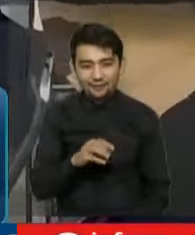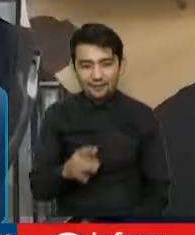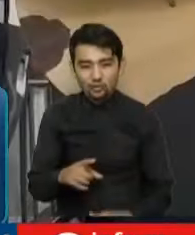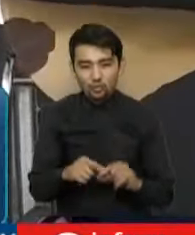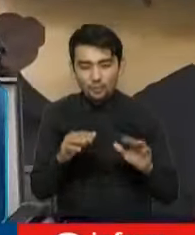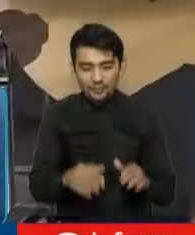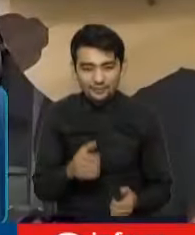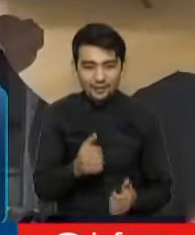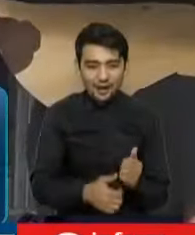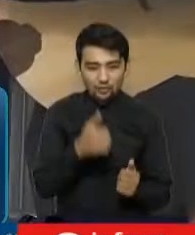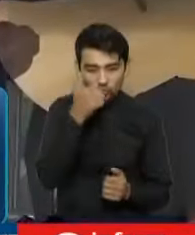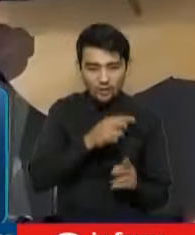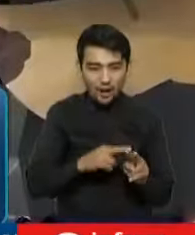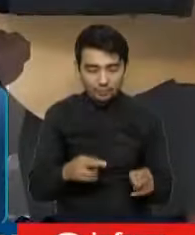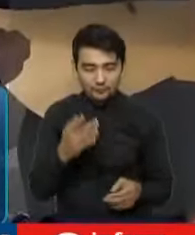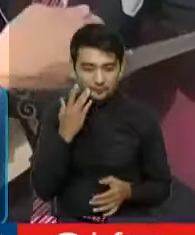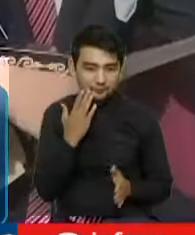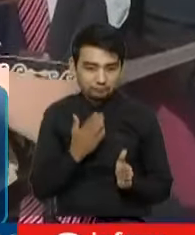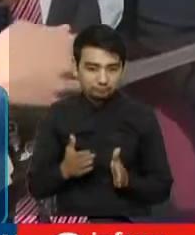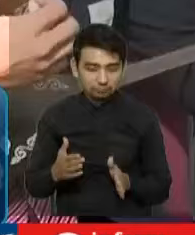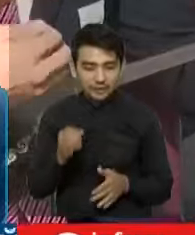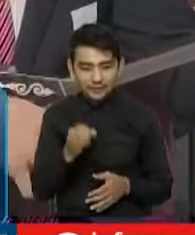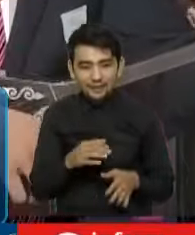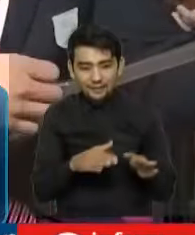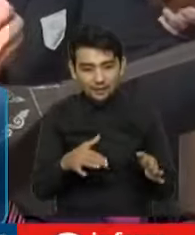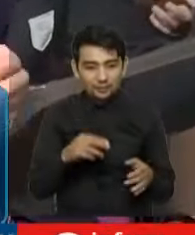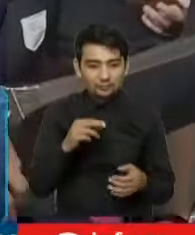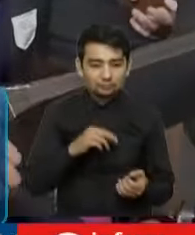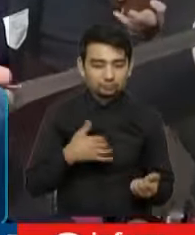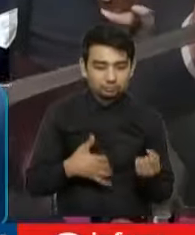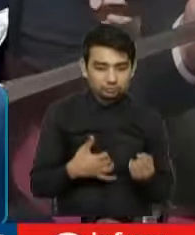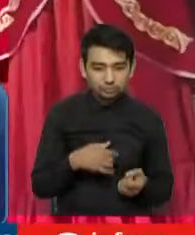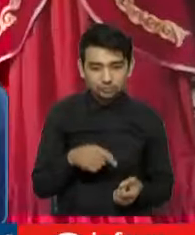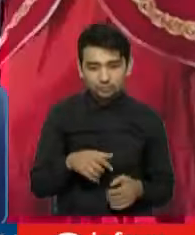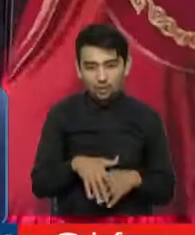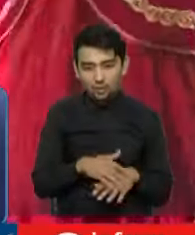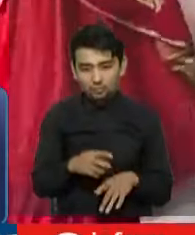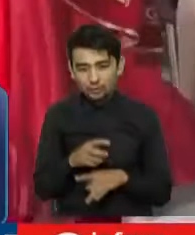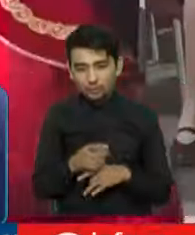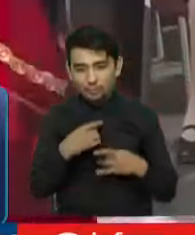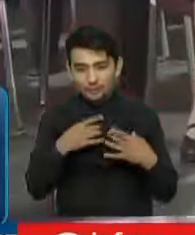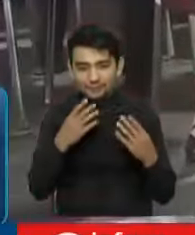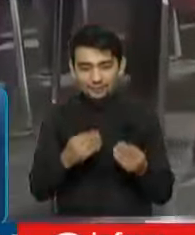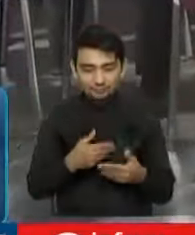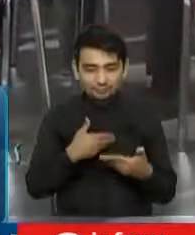жыл сайын дәстүрлі түрде өткізіліп келеді. Ал оқушылардың өнерін тамашалауға жиылған жұрт мерекелік көңіл күймен